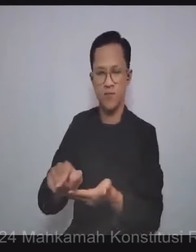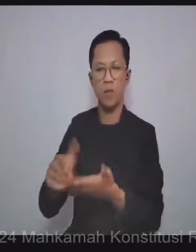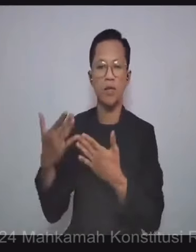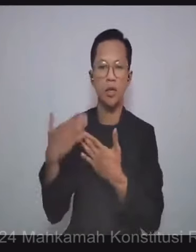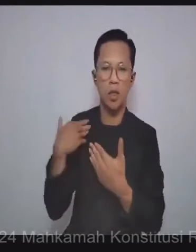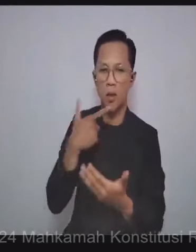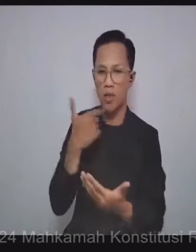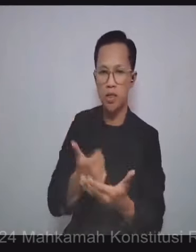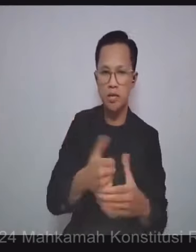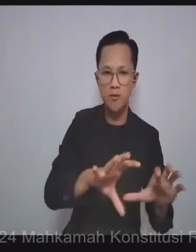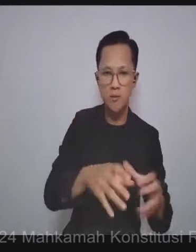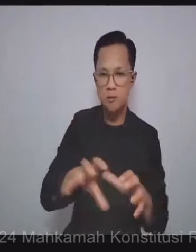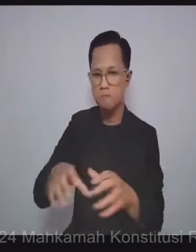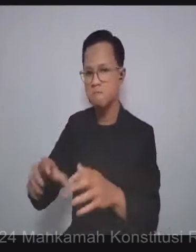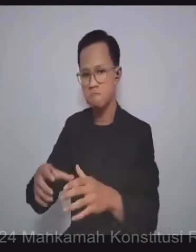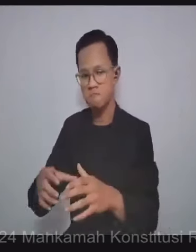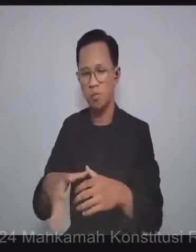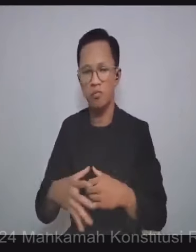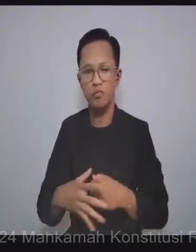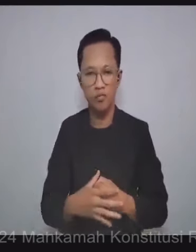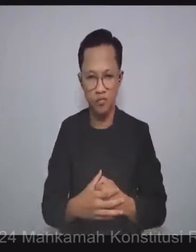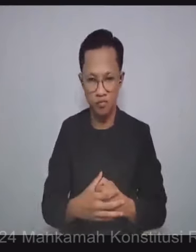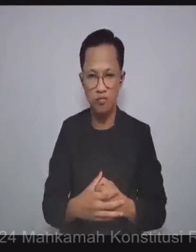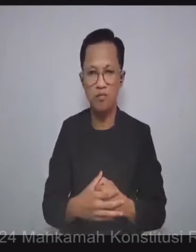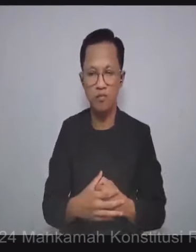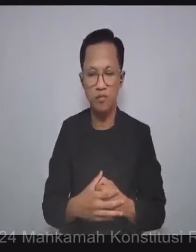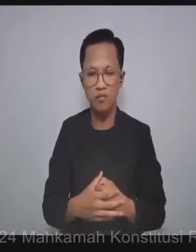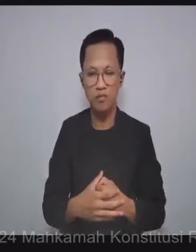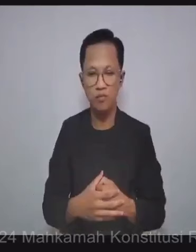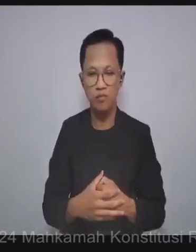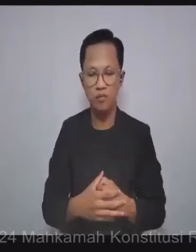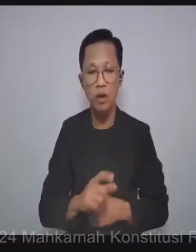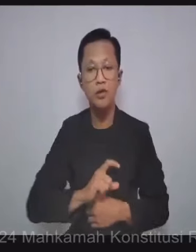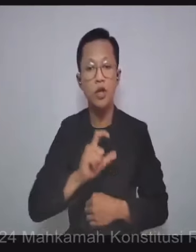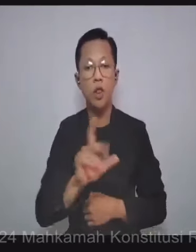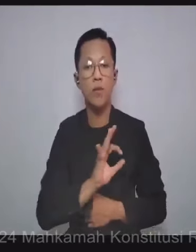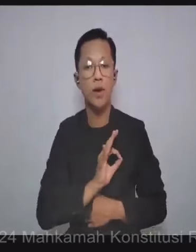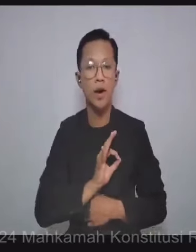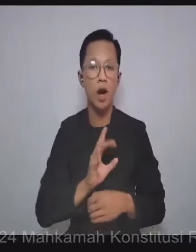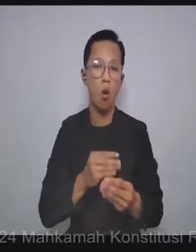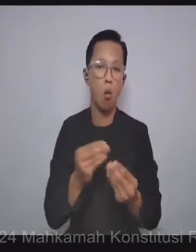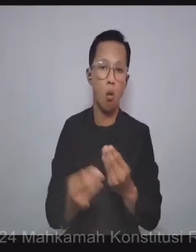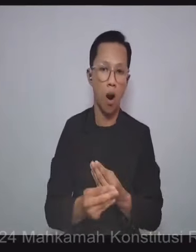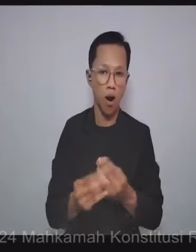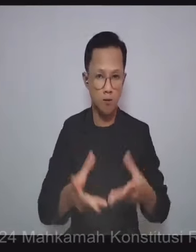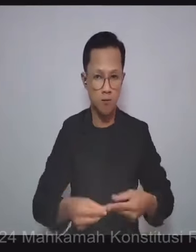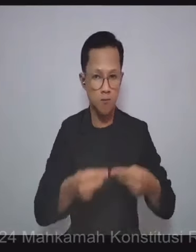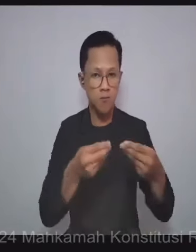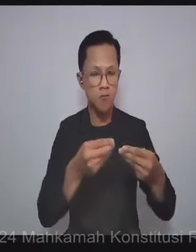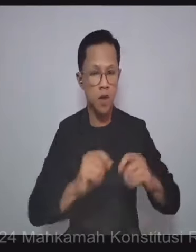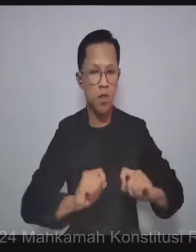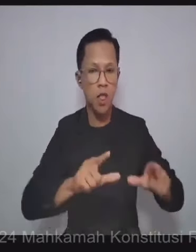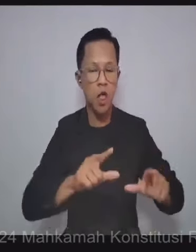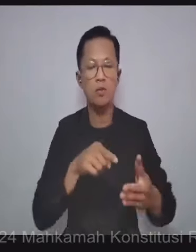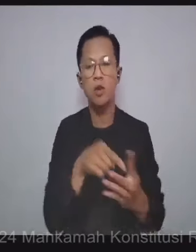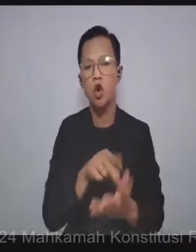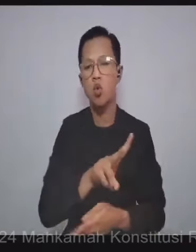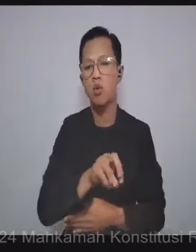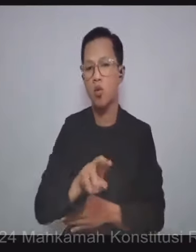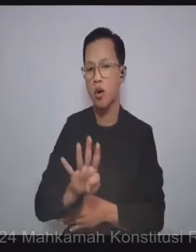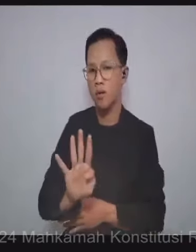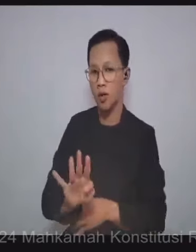tersebut inkasu pihak-pihak yang akan mengusulkan Pasangan calon presiden atau wakil presiden dalam Pemilu presiden dan wakil presiden tahun 2024 surat